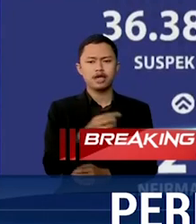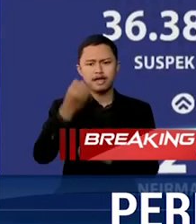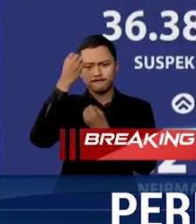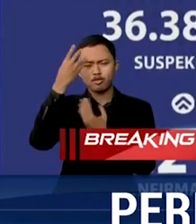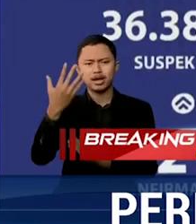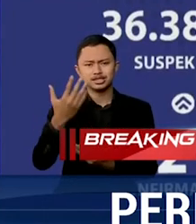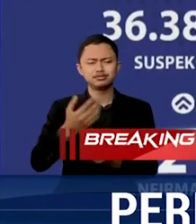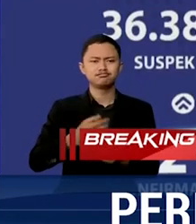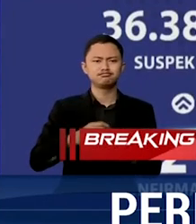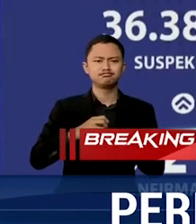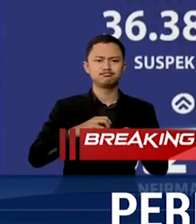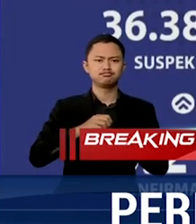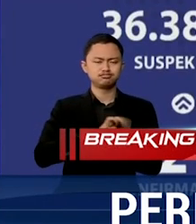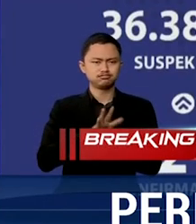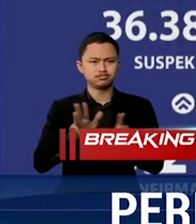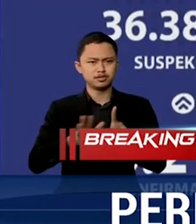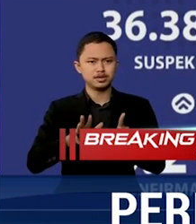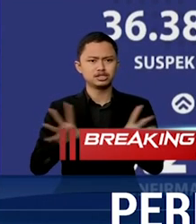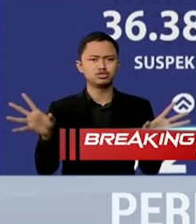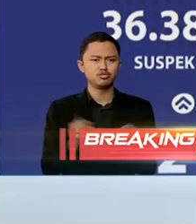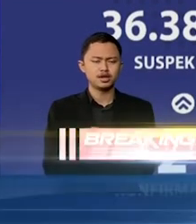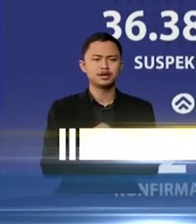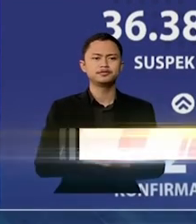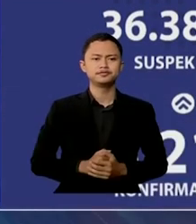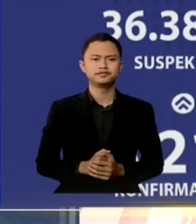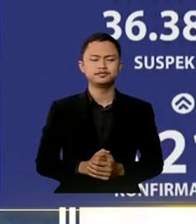covert 19 sebanyak